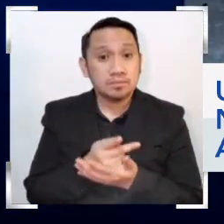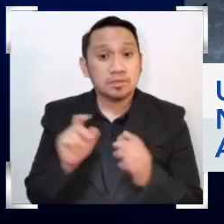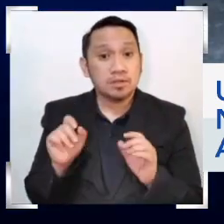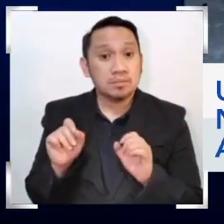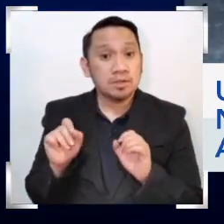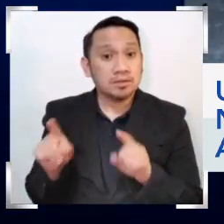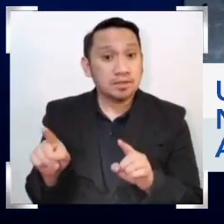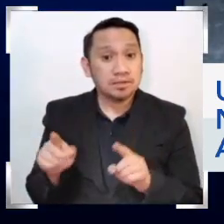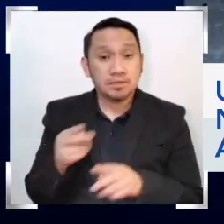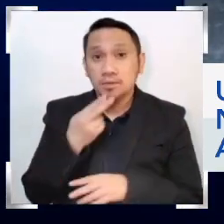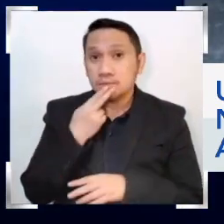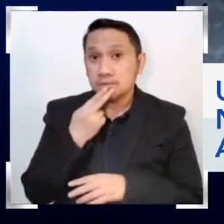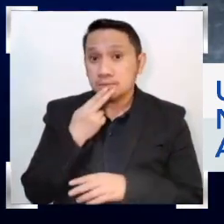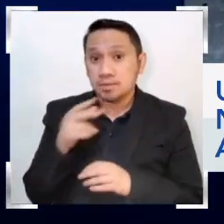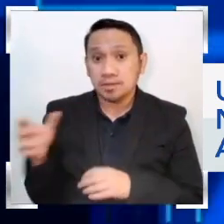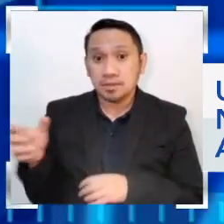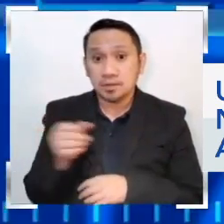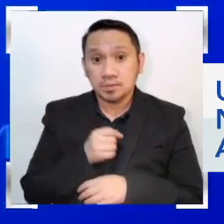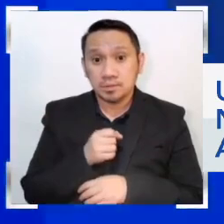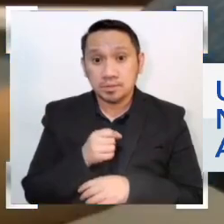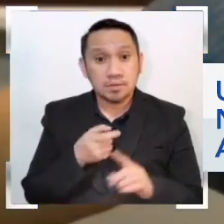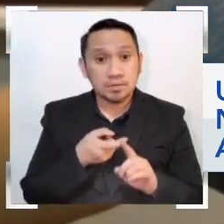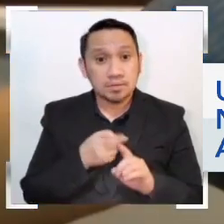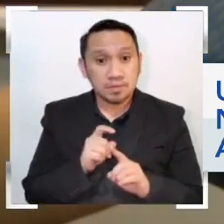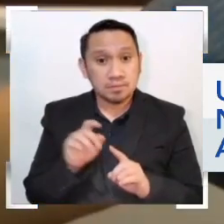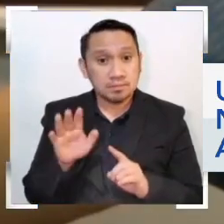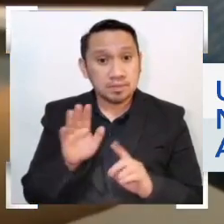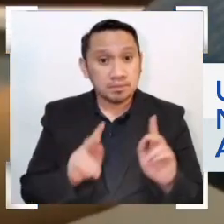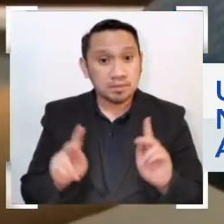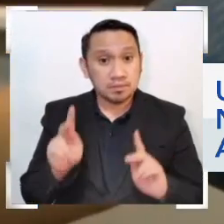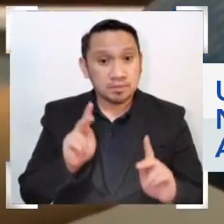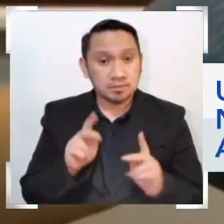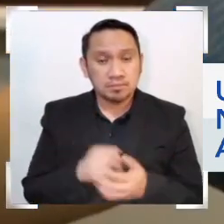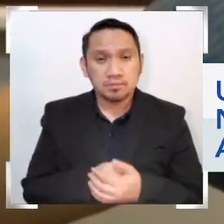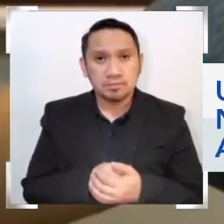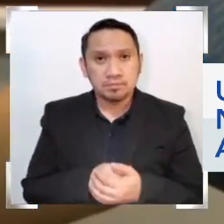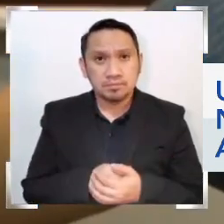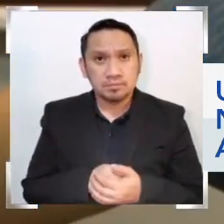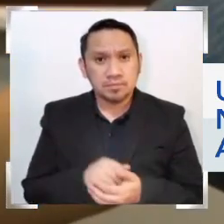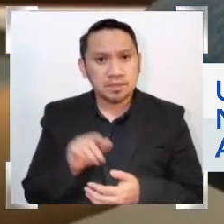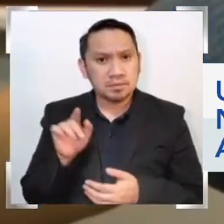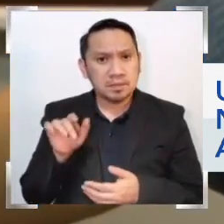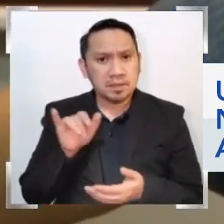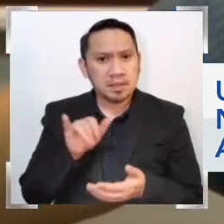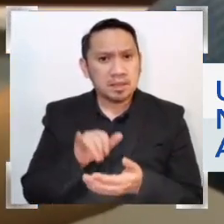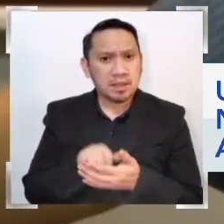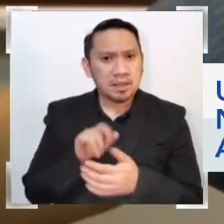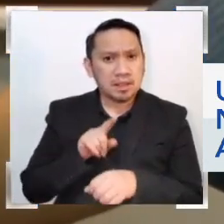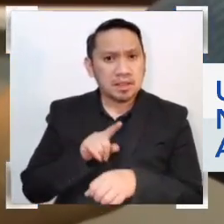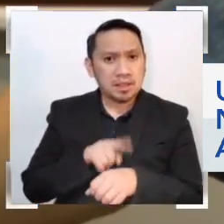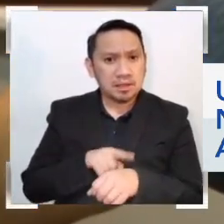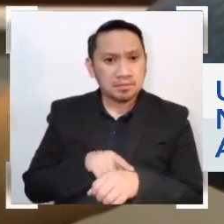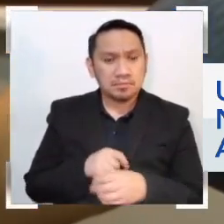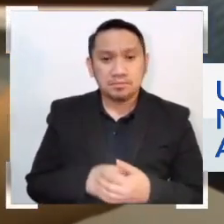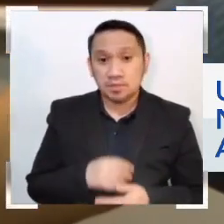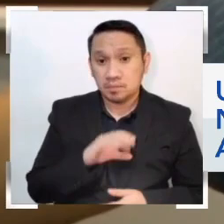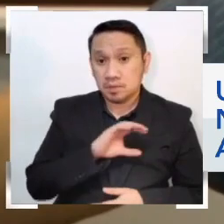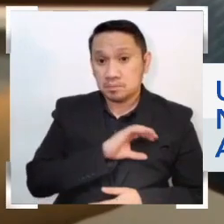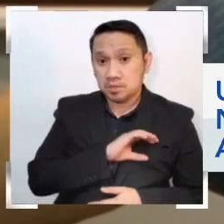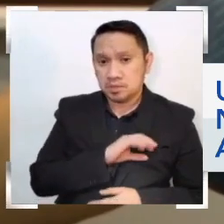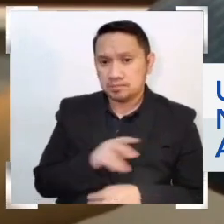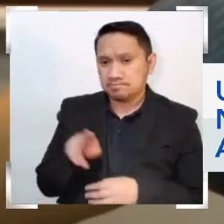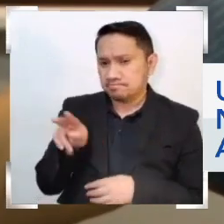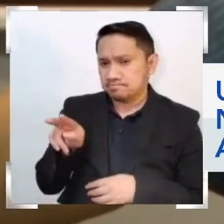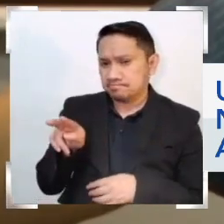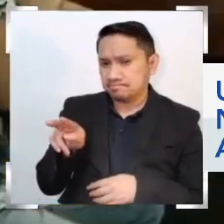sana ang natangay niya mula sa mga biktima. Noong time na yon, yung bubunot ng nung nakita na ng tropa, pabunot ng baril. So